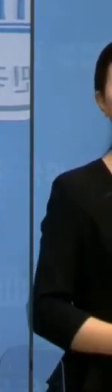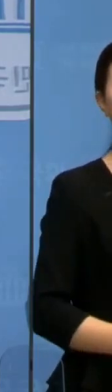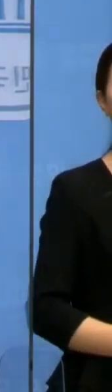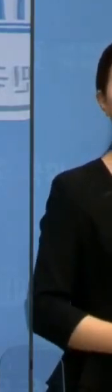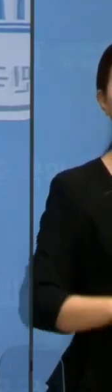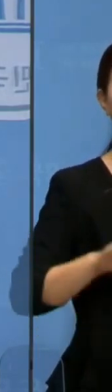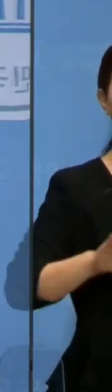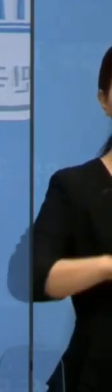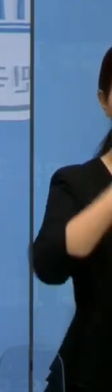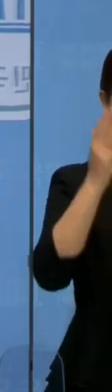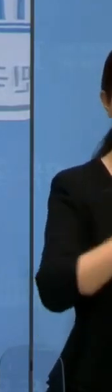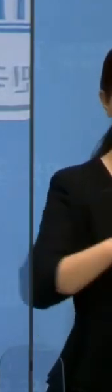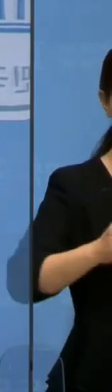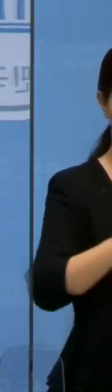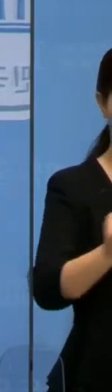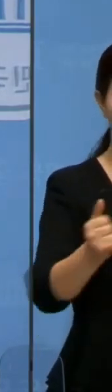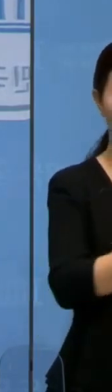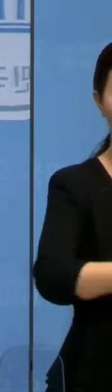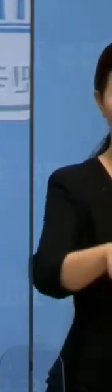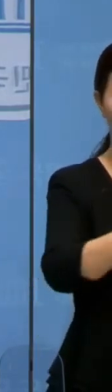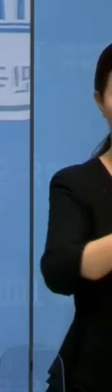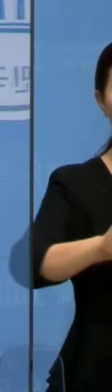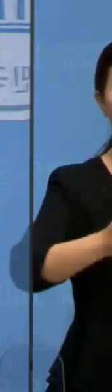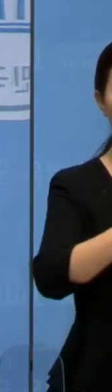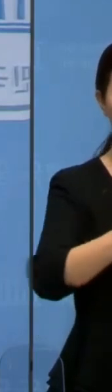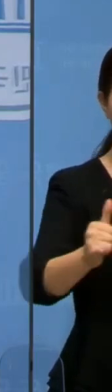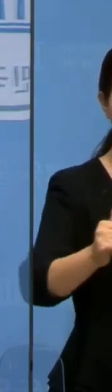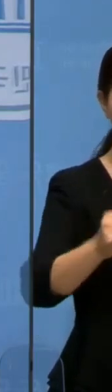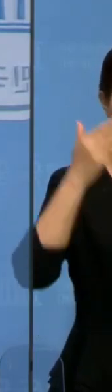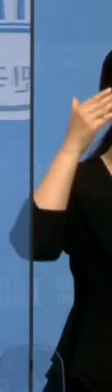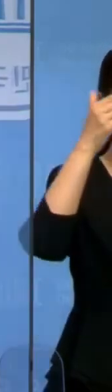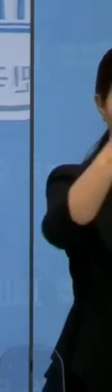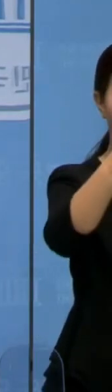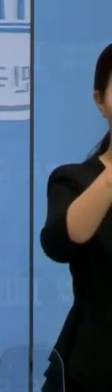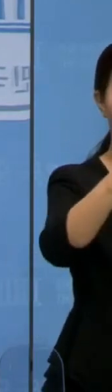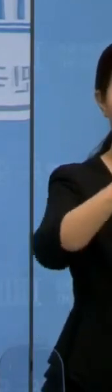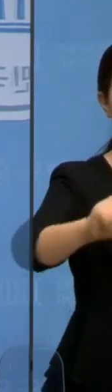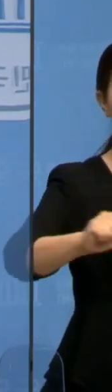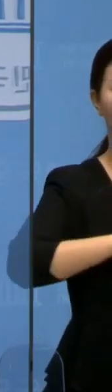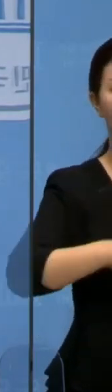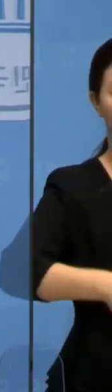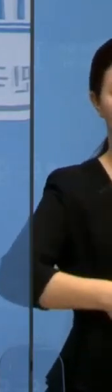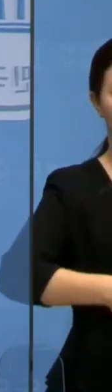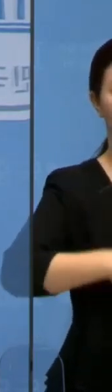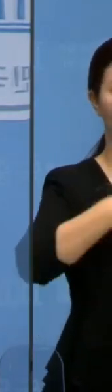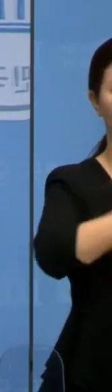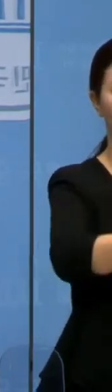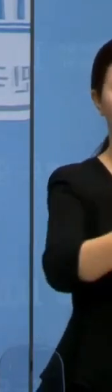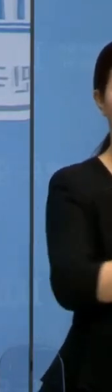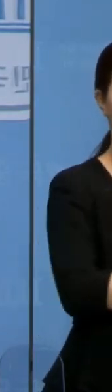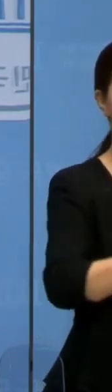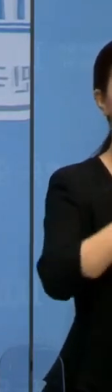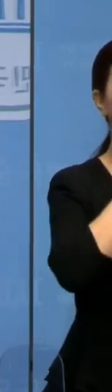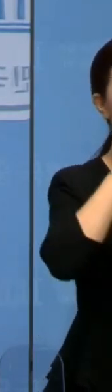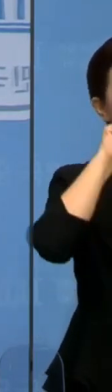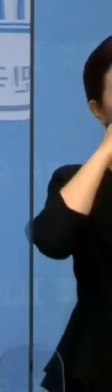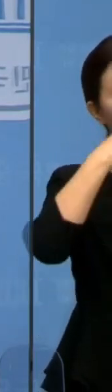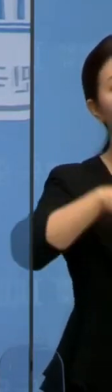위해 뛰어야 합니다. 당이 어렵습니다. 위기